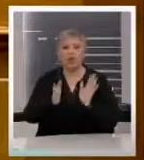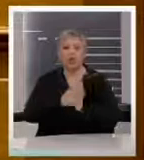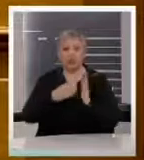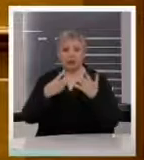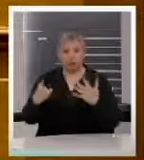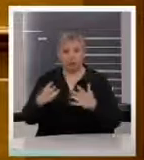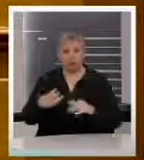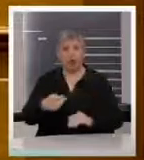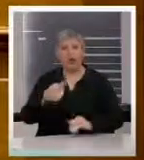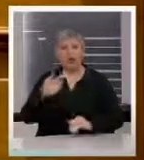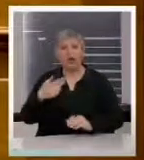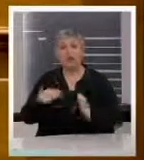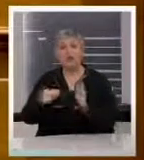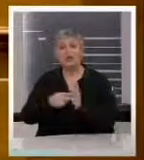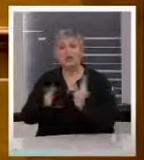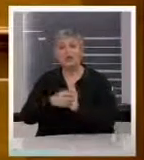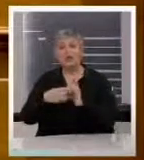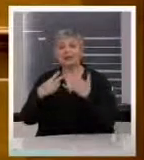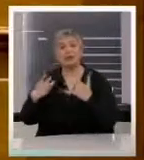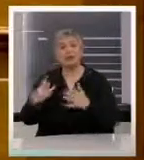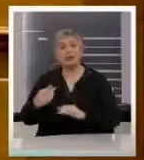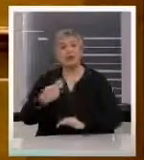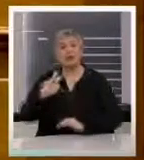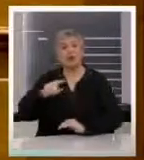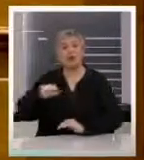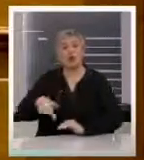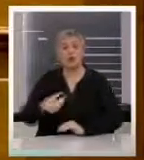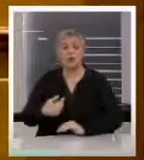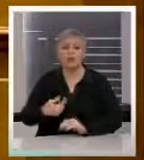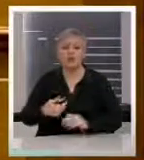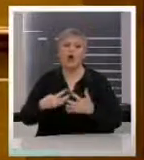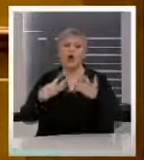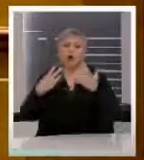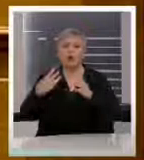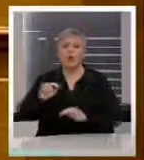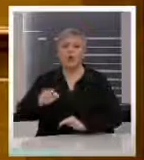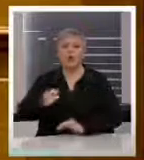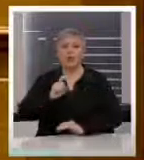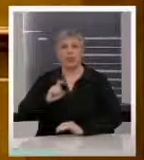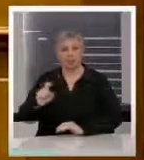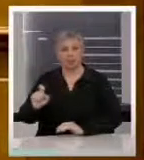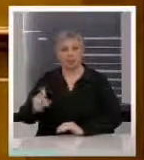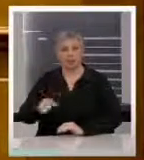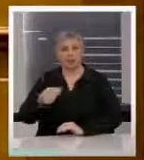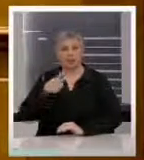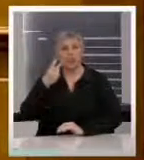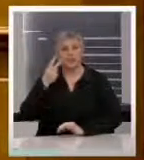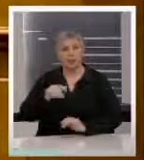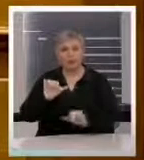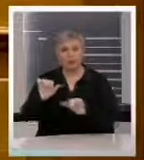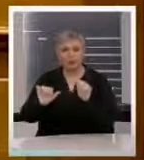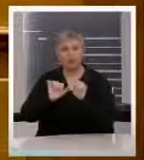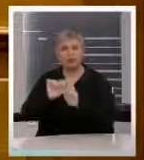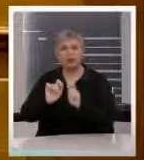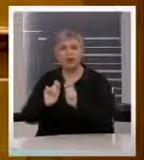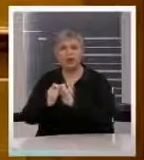προβλεπόταν για το 2018 για αμυντικές δαπάνες προϋπολογισμός στους 2,8 δις. Εύκολα καταγράφει κανείς την αναθεώρηση που υπήρξε με το